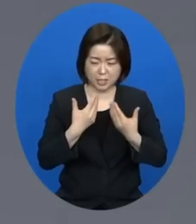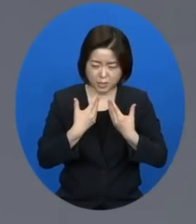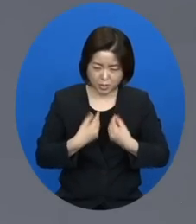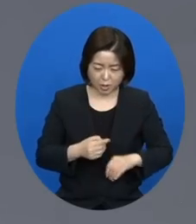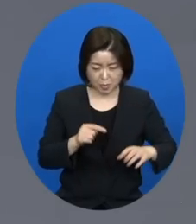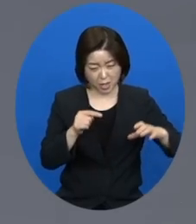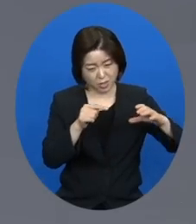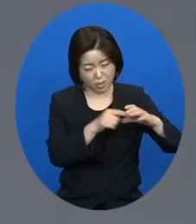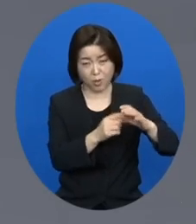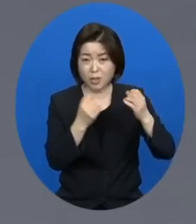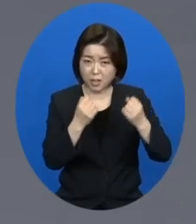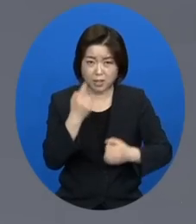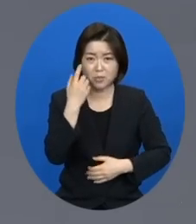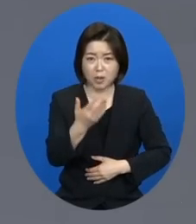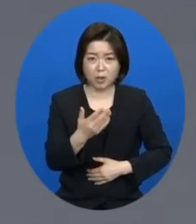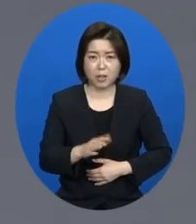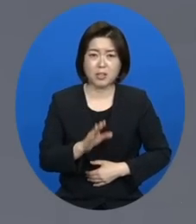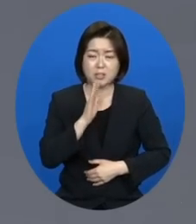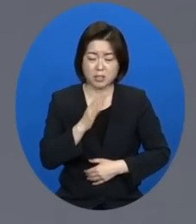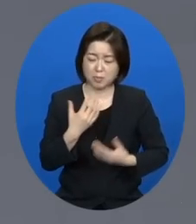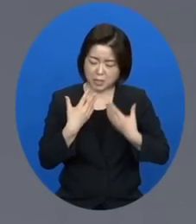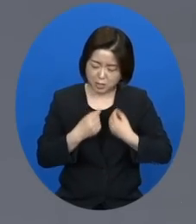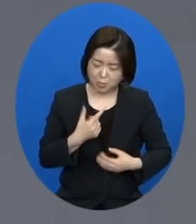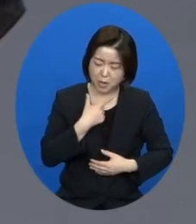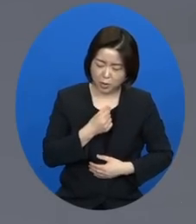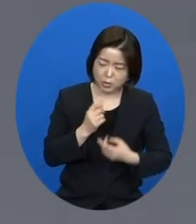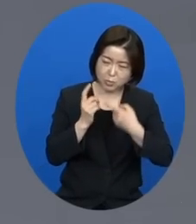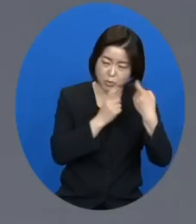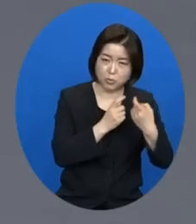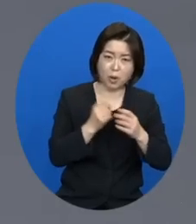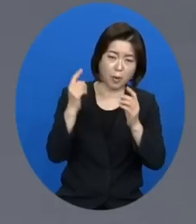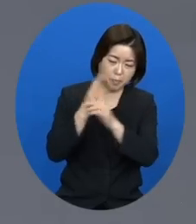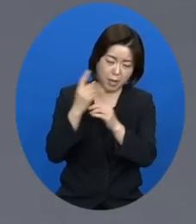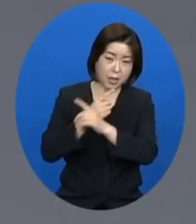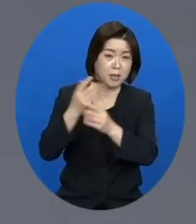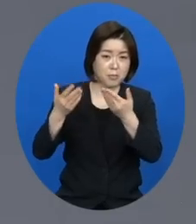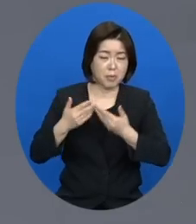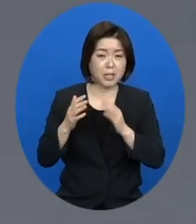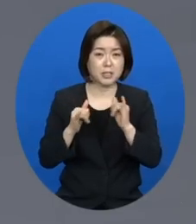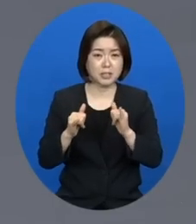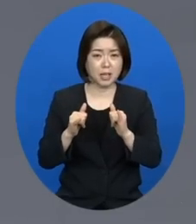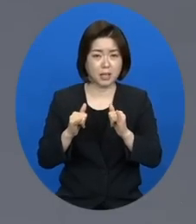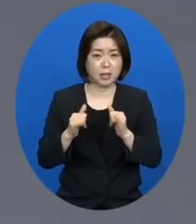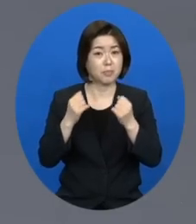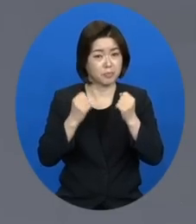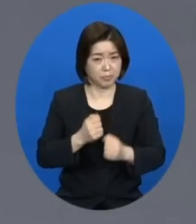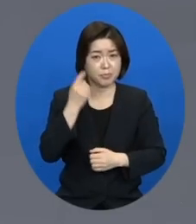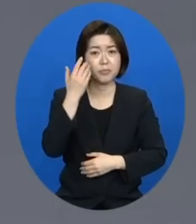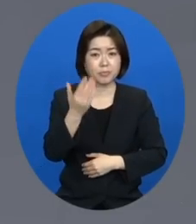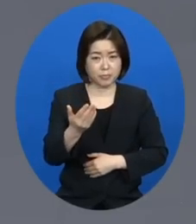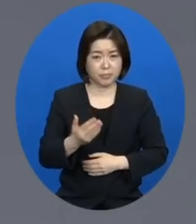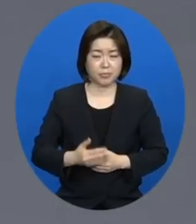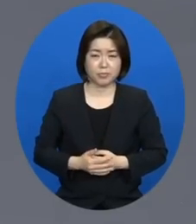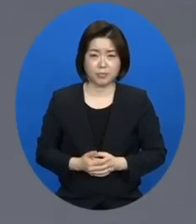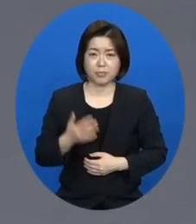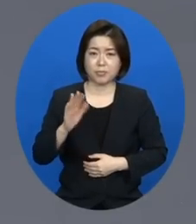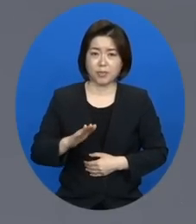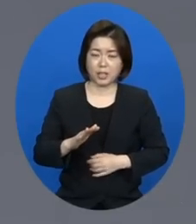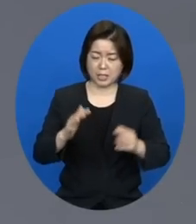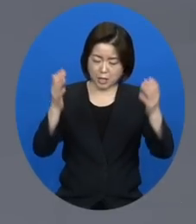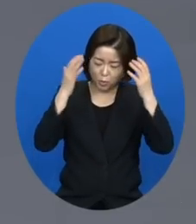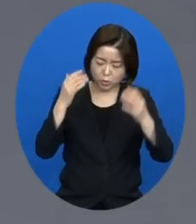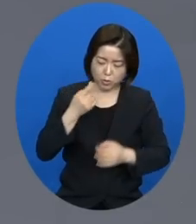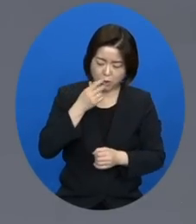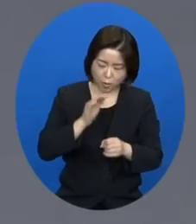터널, 정말 절망하고 싶은 유혹을 매일 받고 계신 분이 아마 계실지도 모르겠습니다. 그러나 고통과